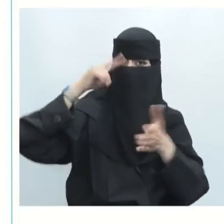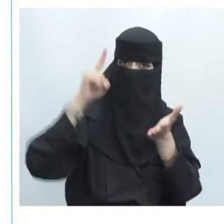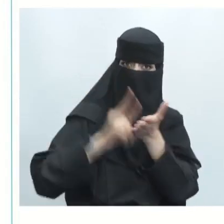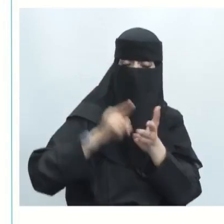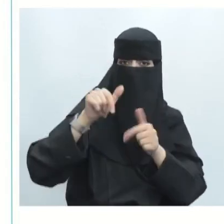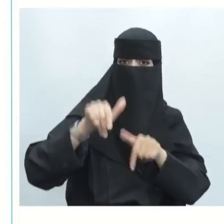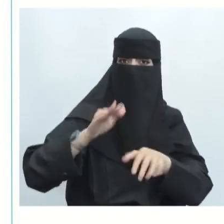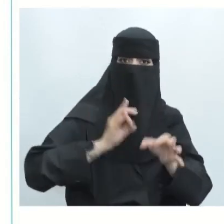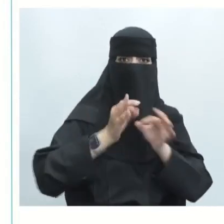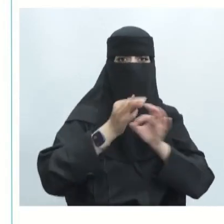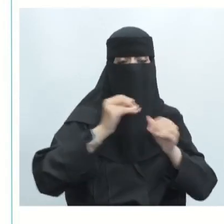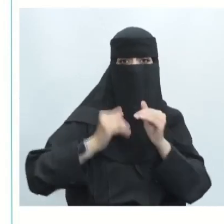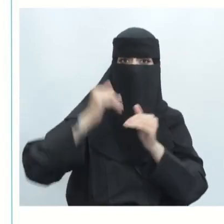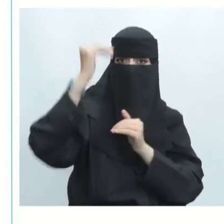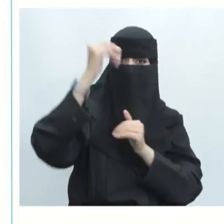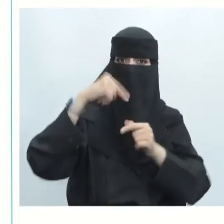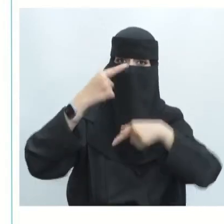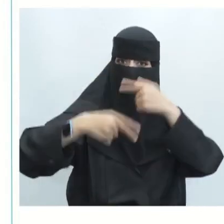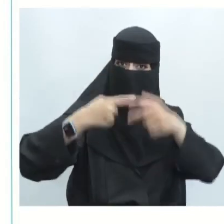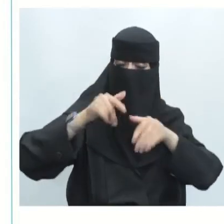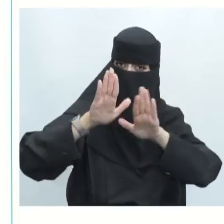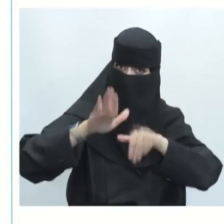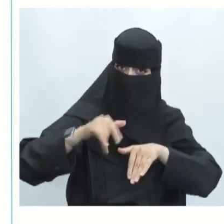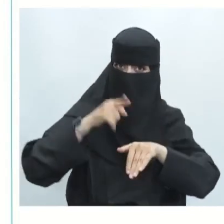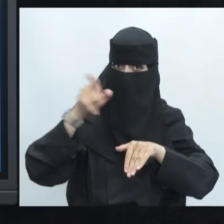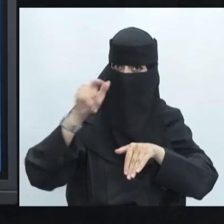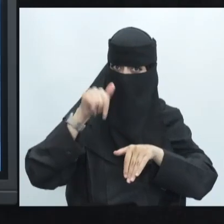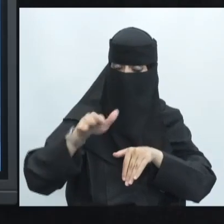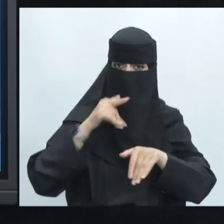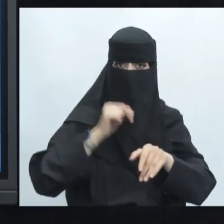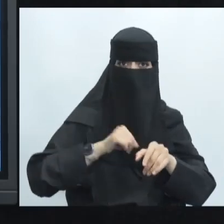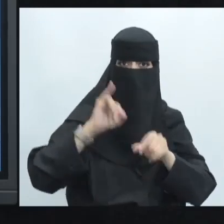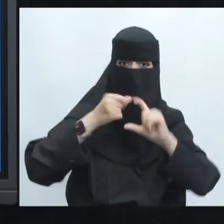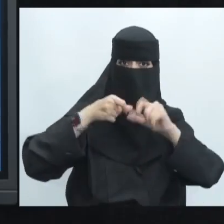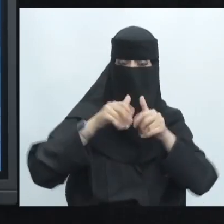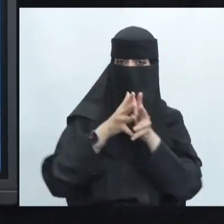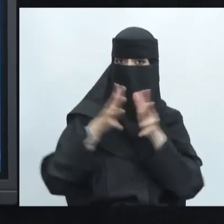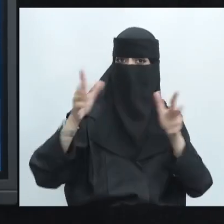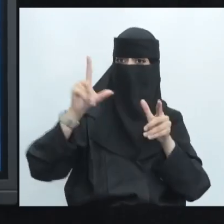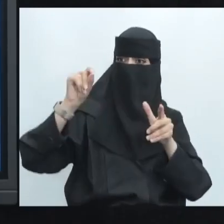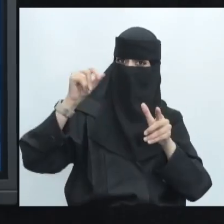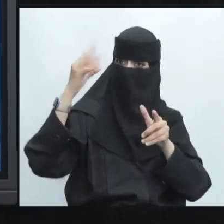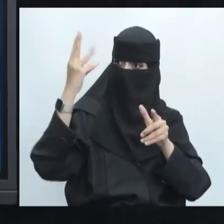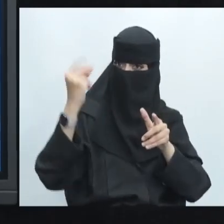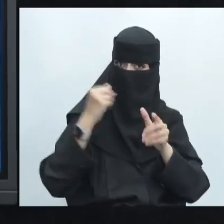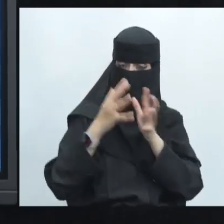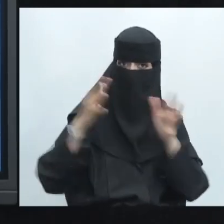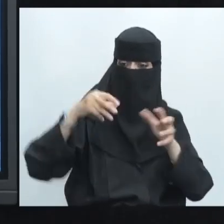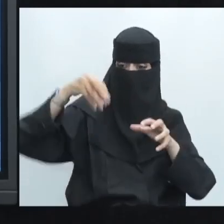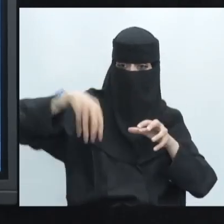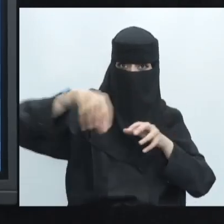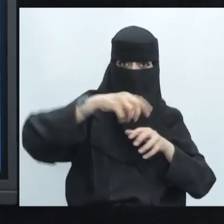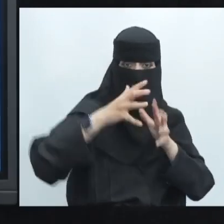يكون التنسيق عليه كلما كان هنالك منظمه كبيره تتميز بعدد كبير واقسام